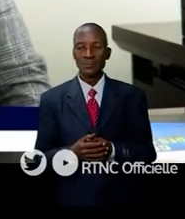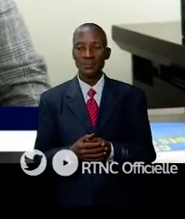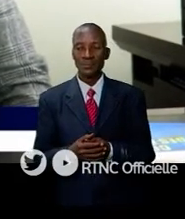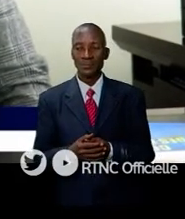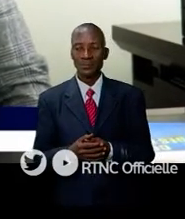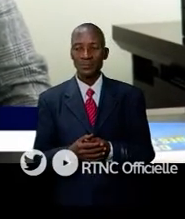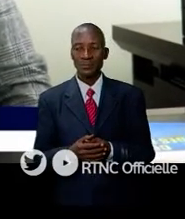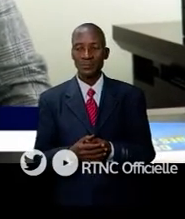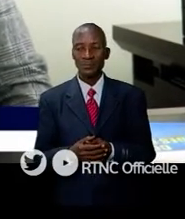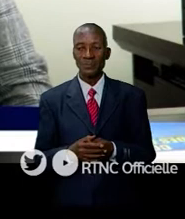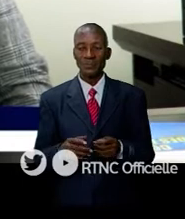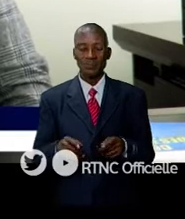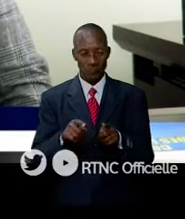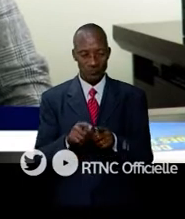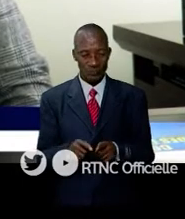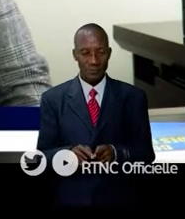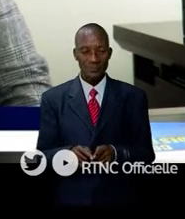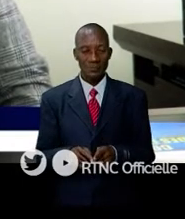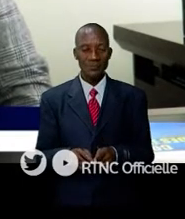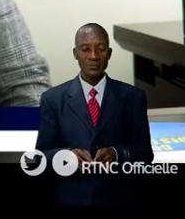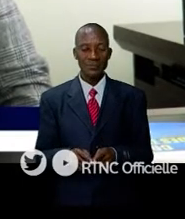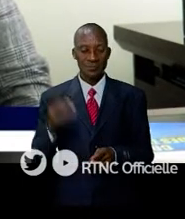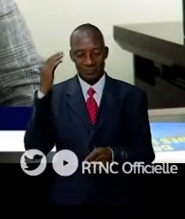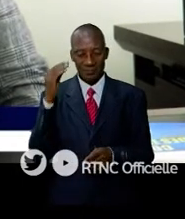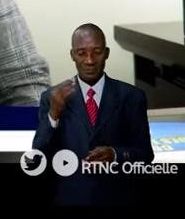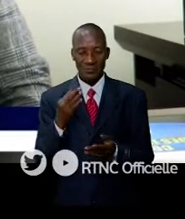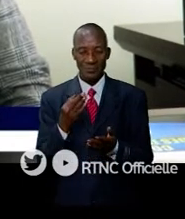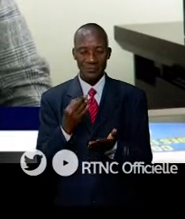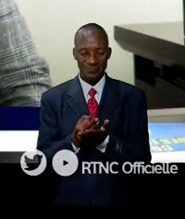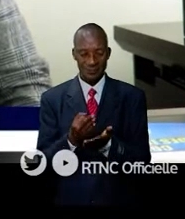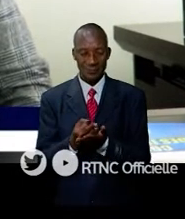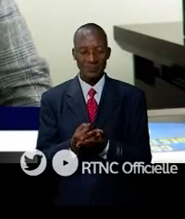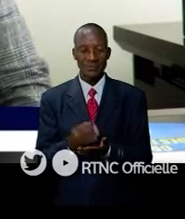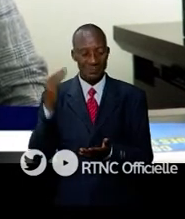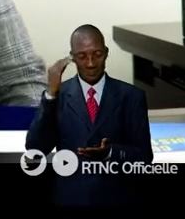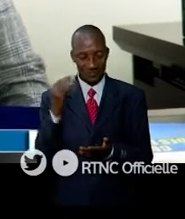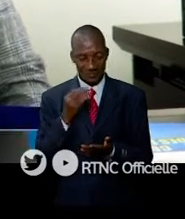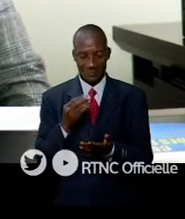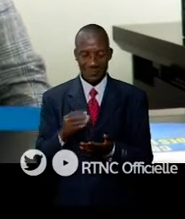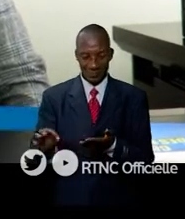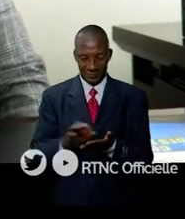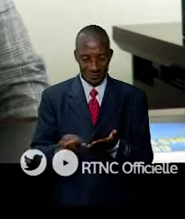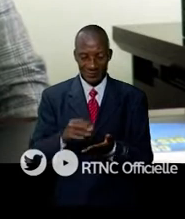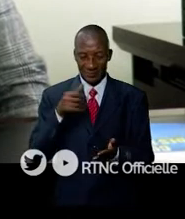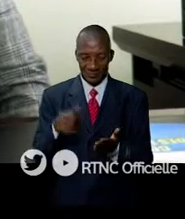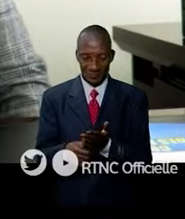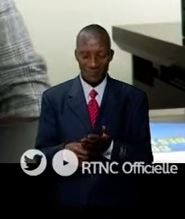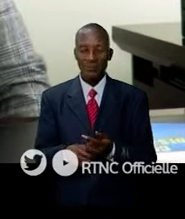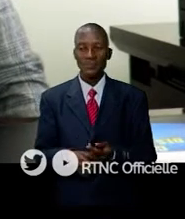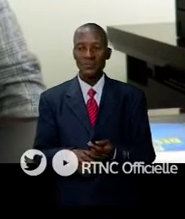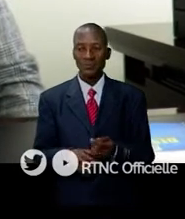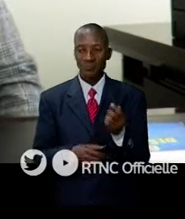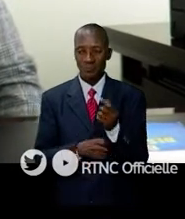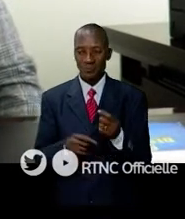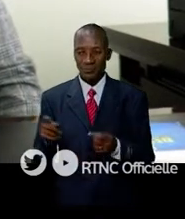En exécution de la lettre du ministre des Finances du 24 février 2020, les contribuables qui